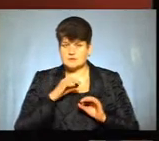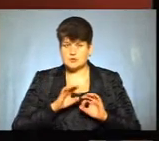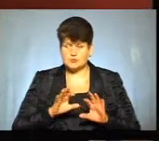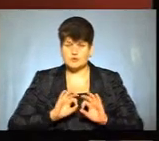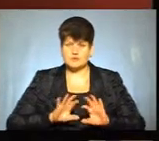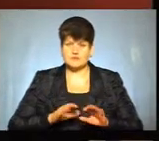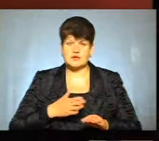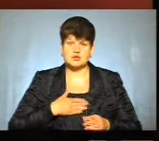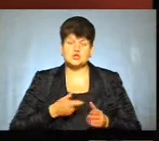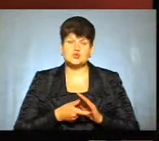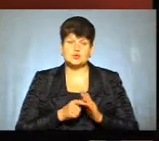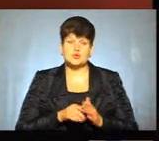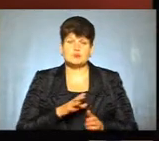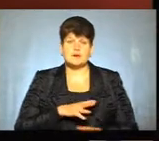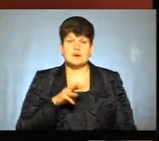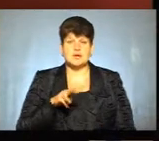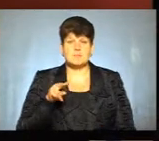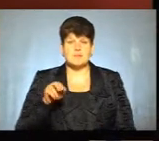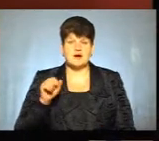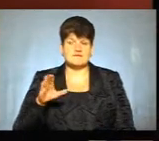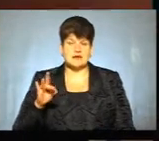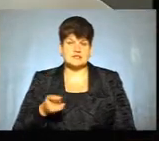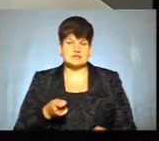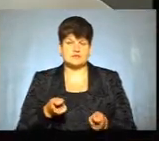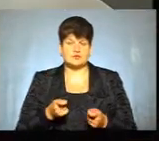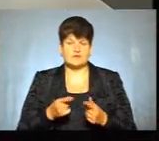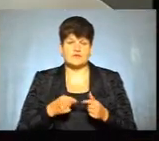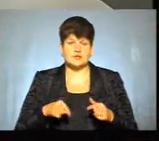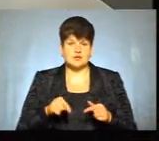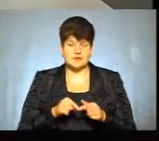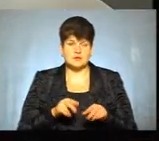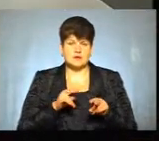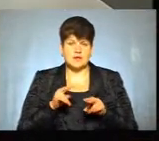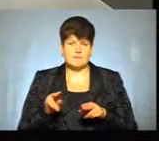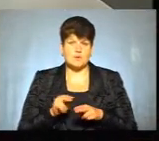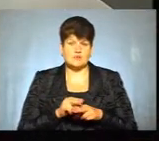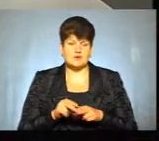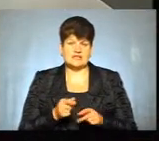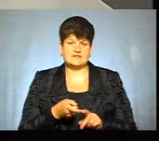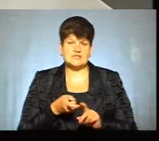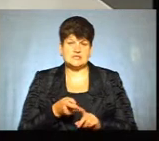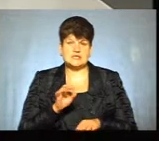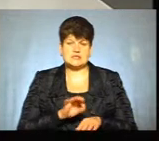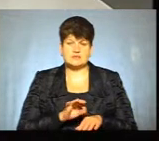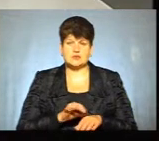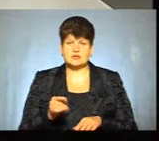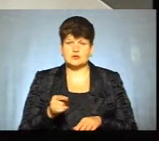Нагадую, що у нашій студії Марія Павєлєва, завідувачка відділу епіднагляду та профілактики інфекційних